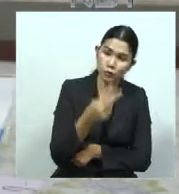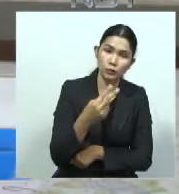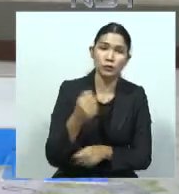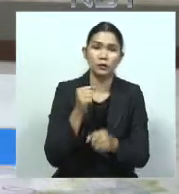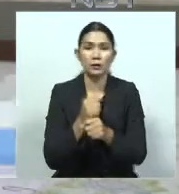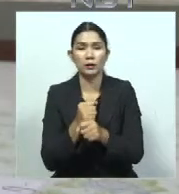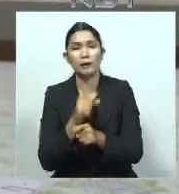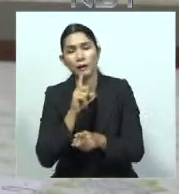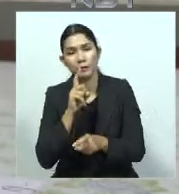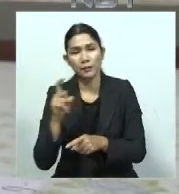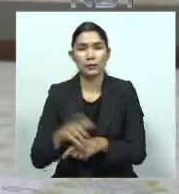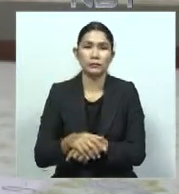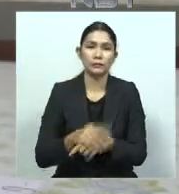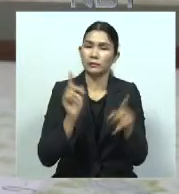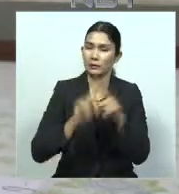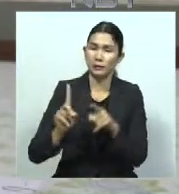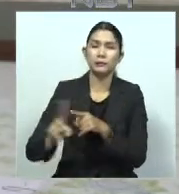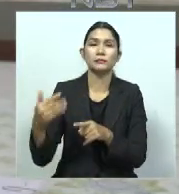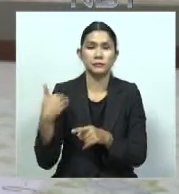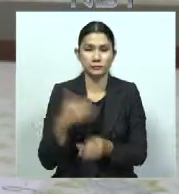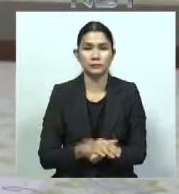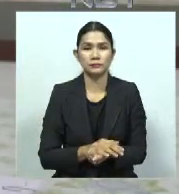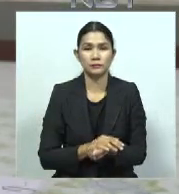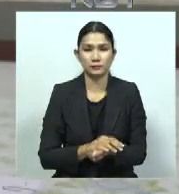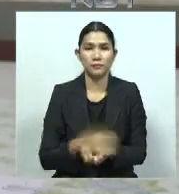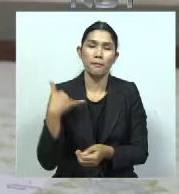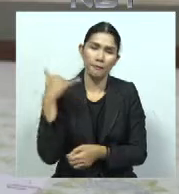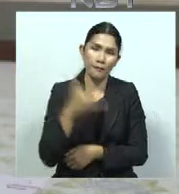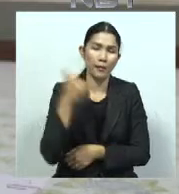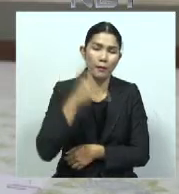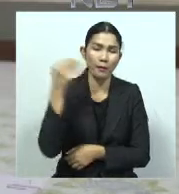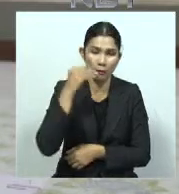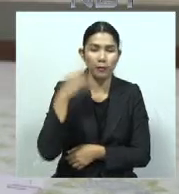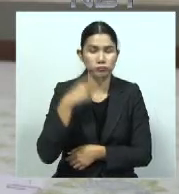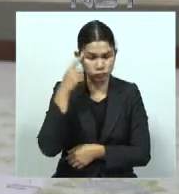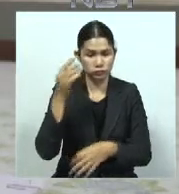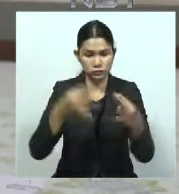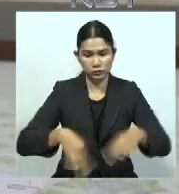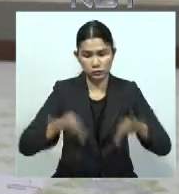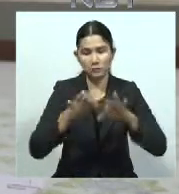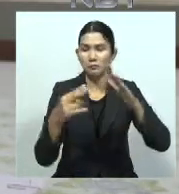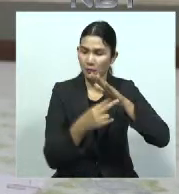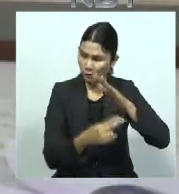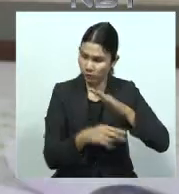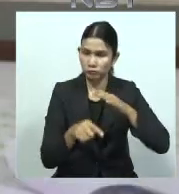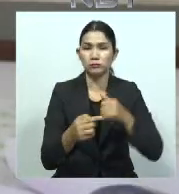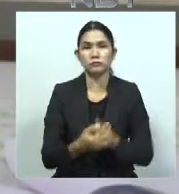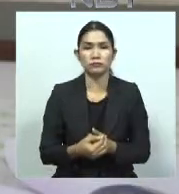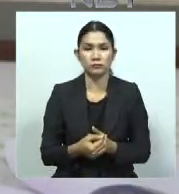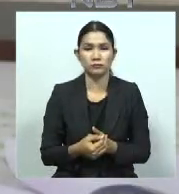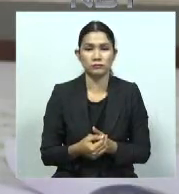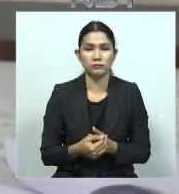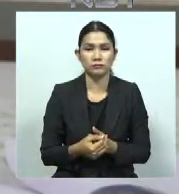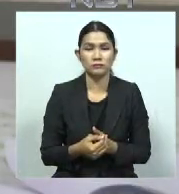คืบหน้าหลายๆอย่างนะครับตรงนี้ป๋าจะมาดูประจำป๋าให้ความสำคัญกับสะพานตินสุรานนท์มากนะครับท